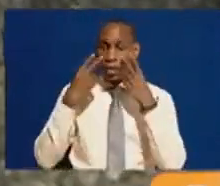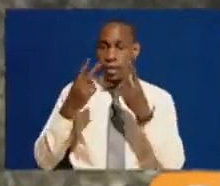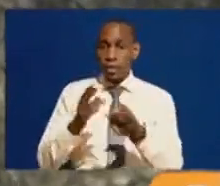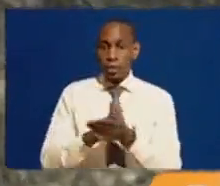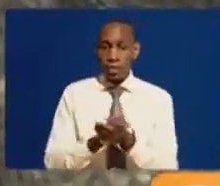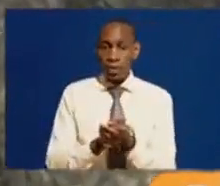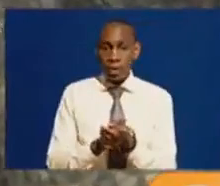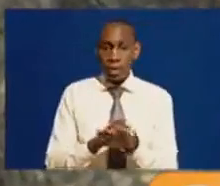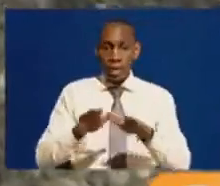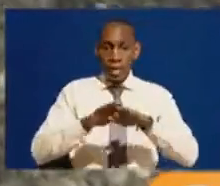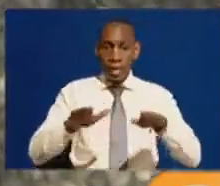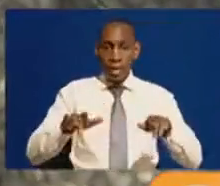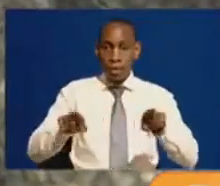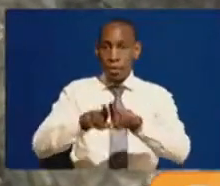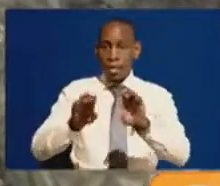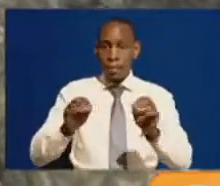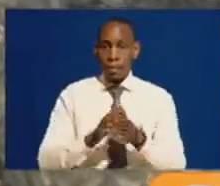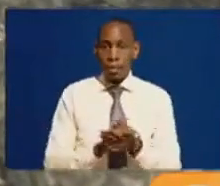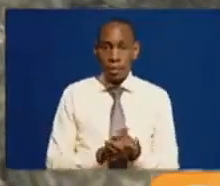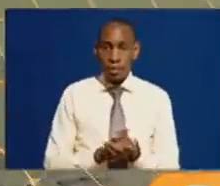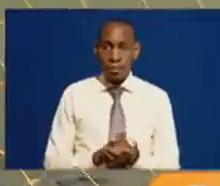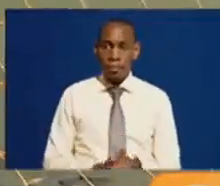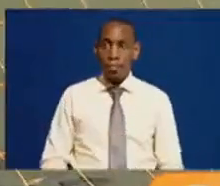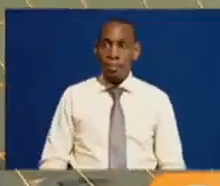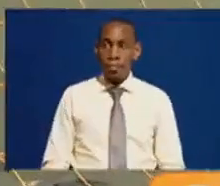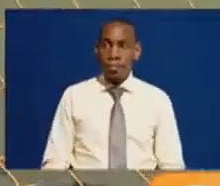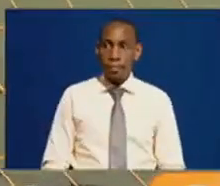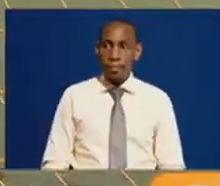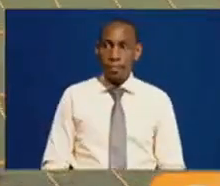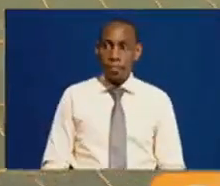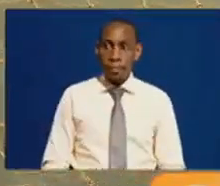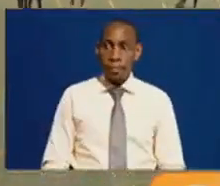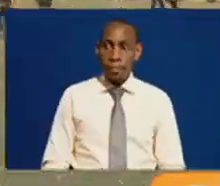the uneven ground. Luqman Mahmoud, Citizen TV, Nairobi.